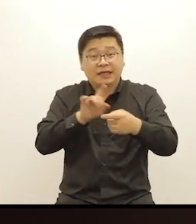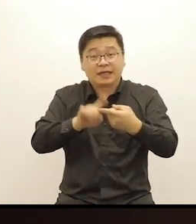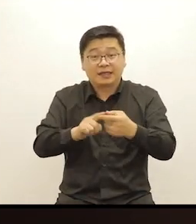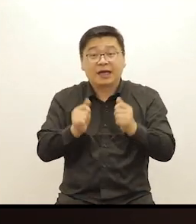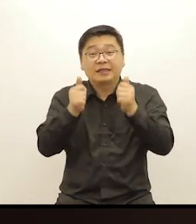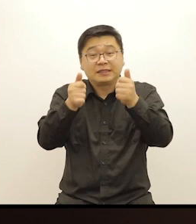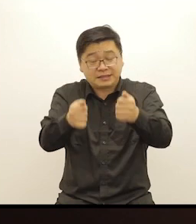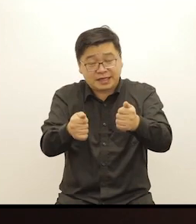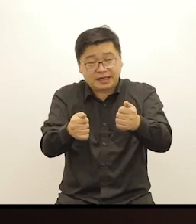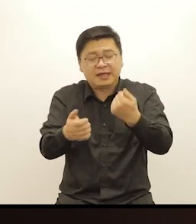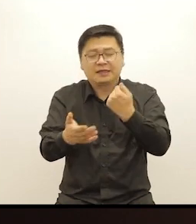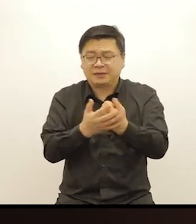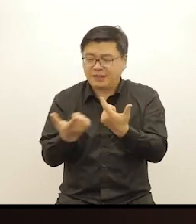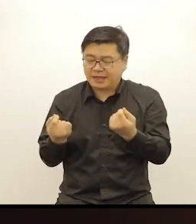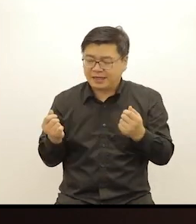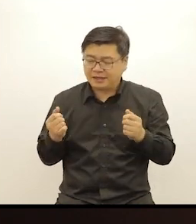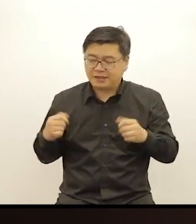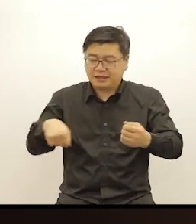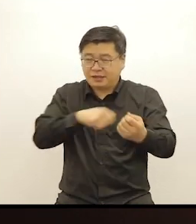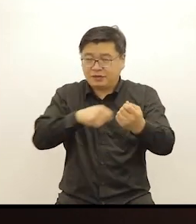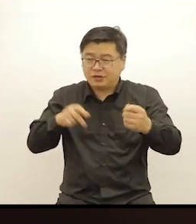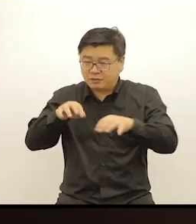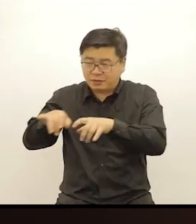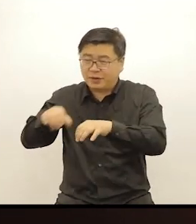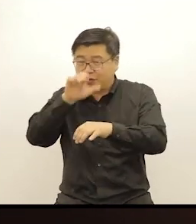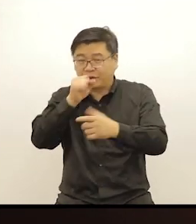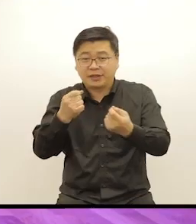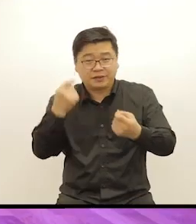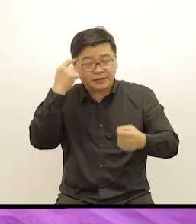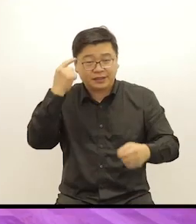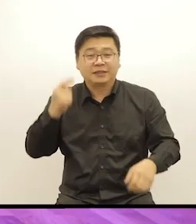연주하면 좋겠다 하는 네. 마음에서 곡을 골라봤죠. 예.